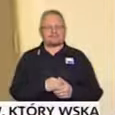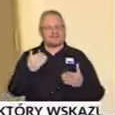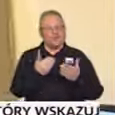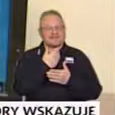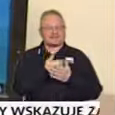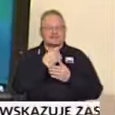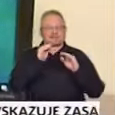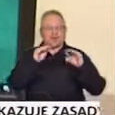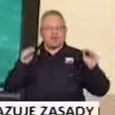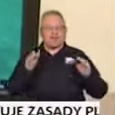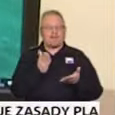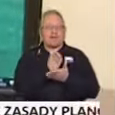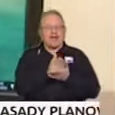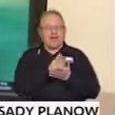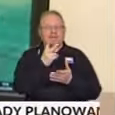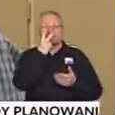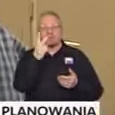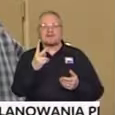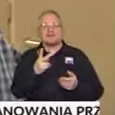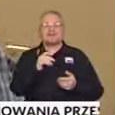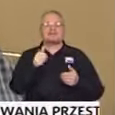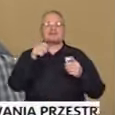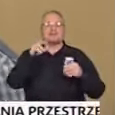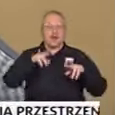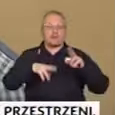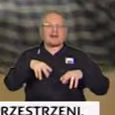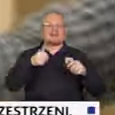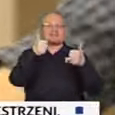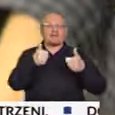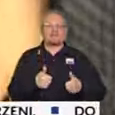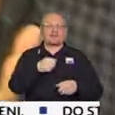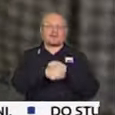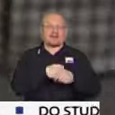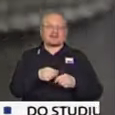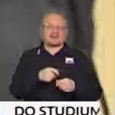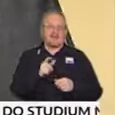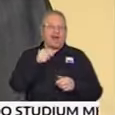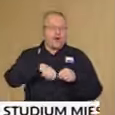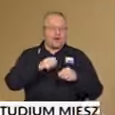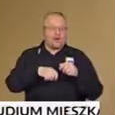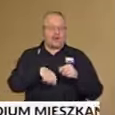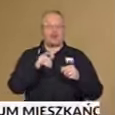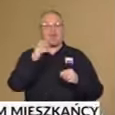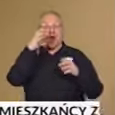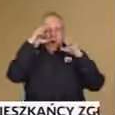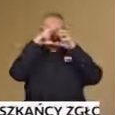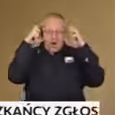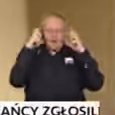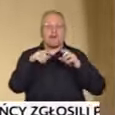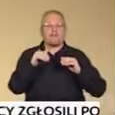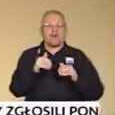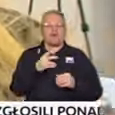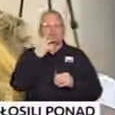Innowacyjne szkolenia pomagają odzwierciedlić naturalne stanowisko pracy, a dzięki kontrolerom i goglom pracownik może uczyć się, jak wykonać